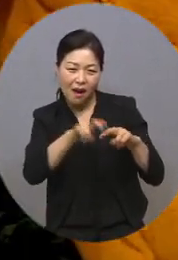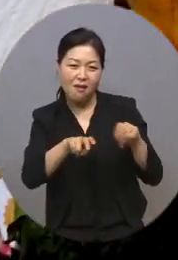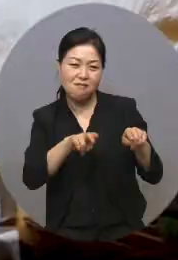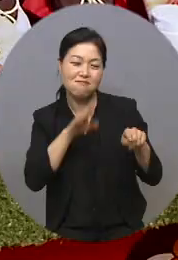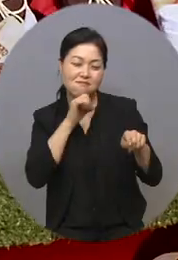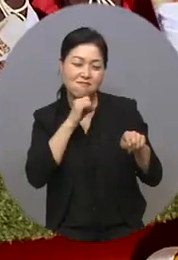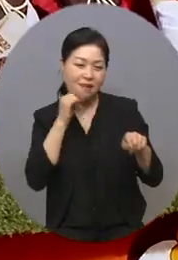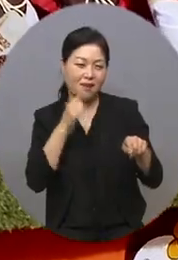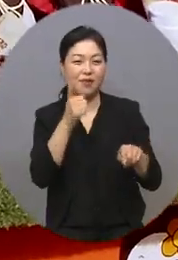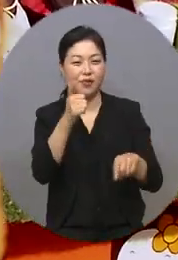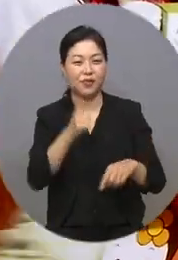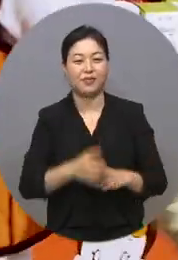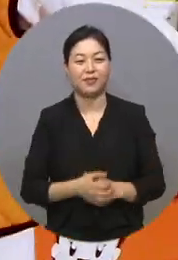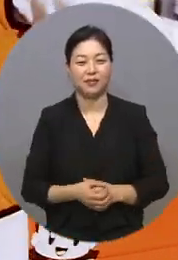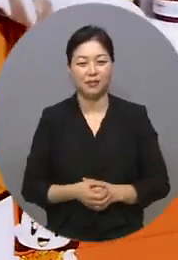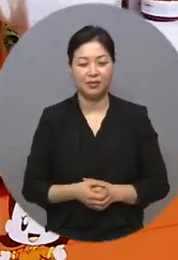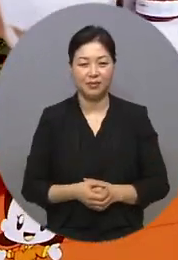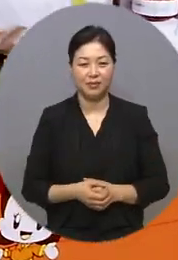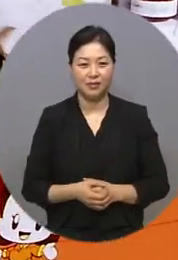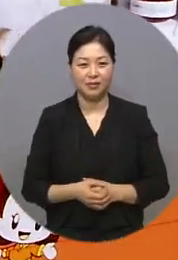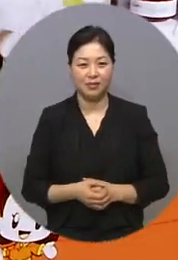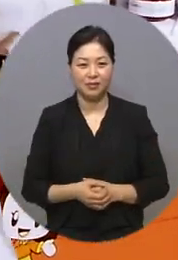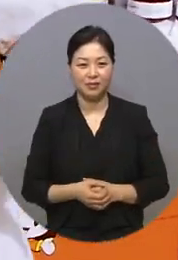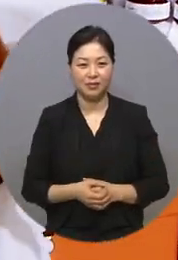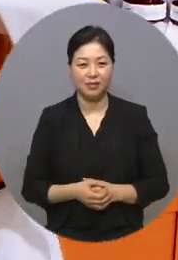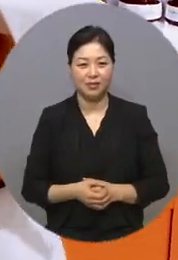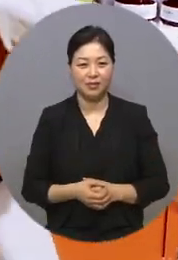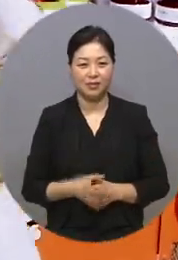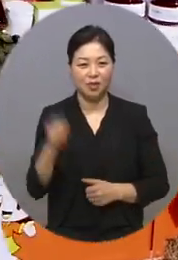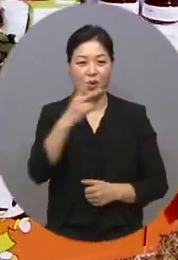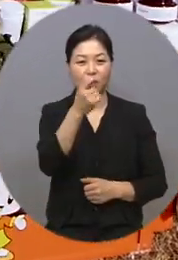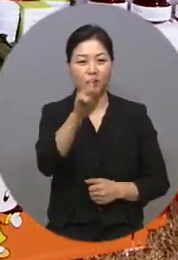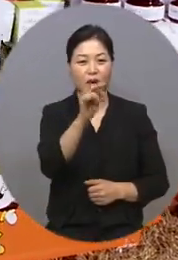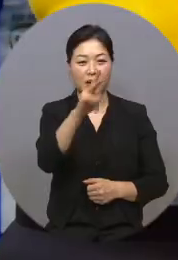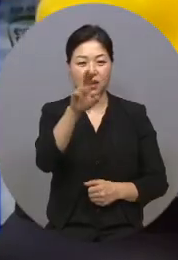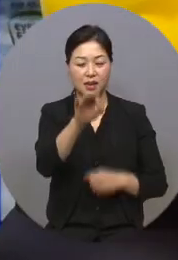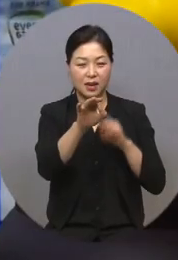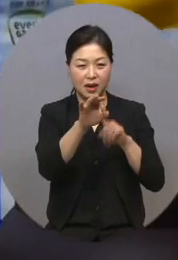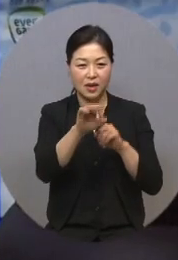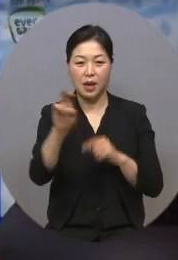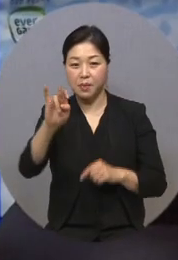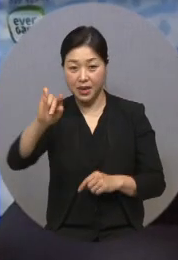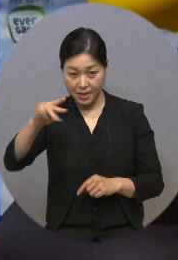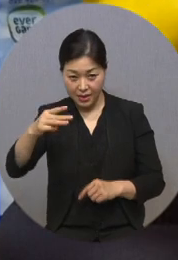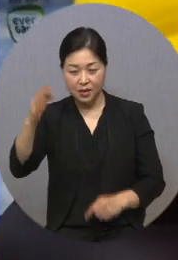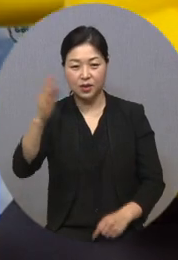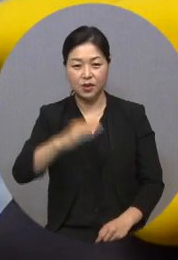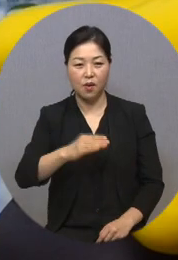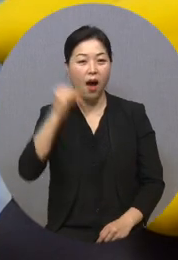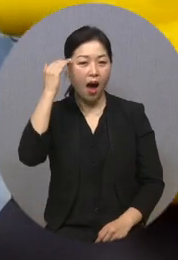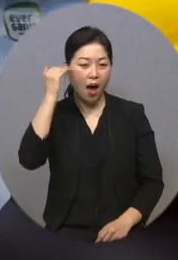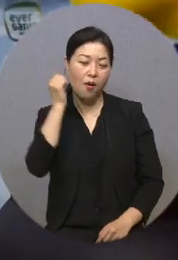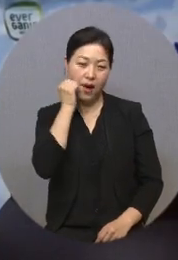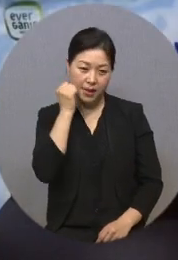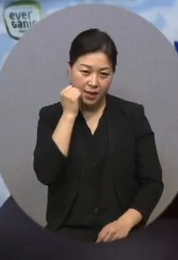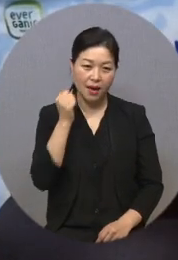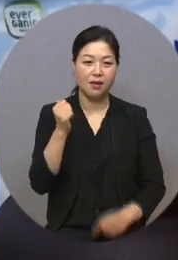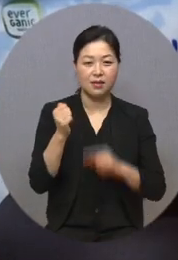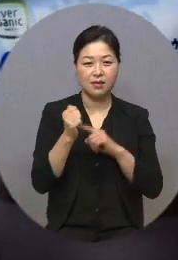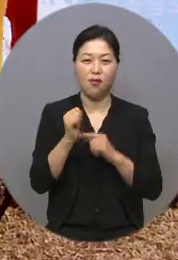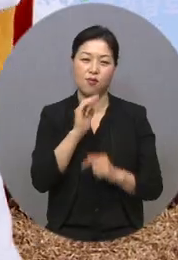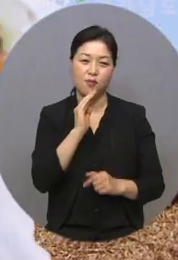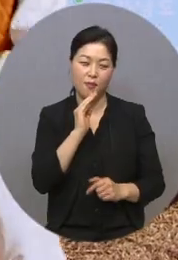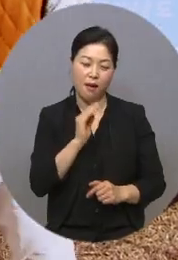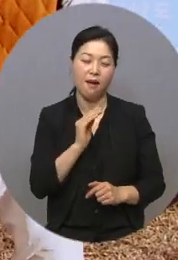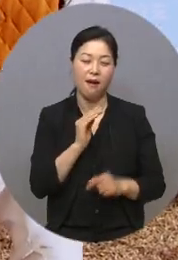자 그렇습니다. 선샤인 광양에 또 이거 매실과 한가 요거 빼놓으면 섭섭하죠. 그렇죠.